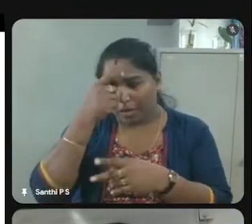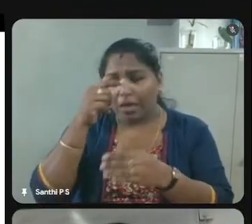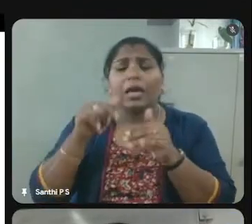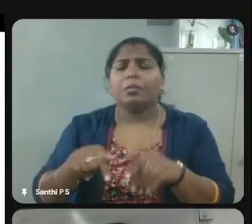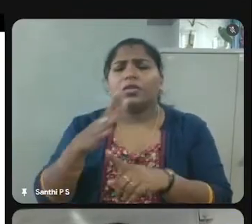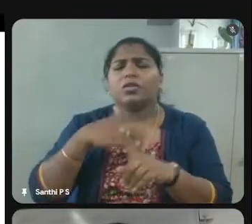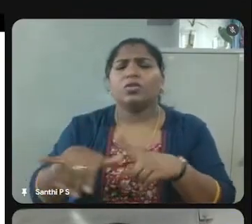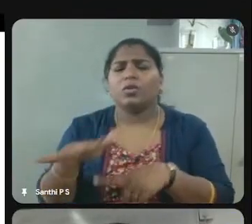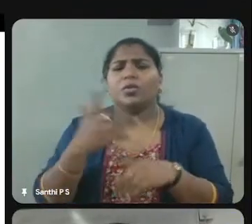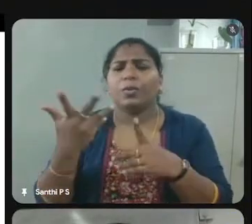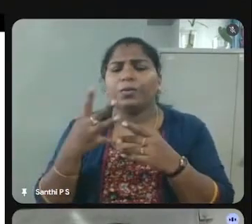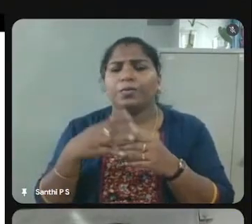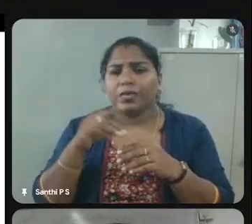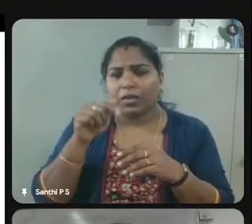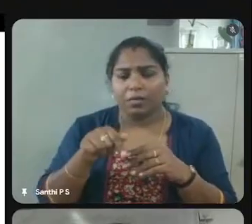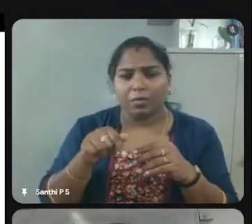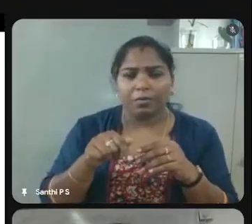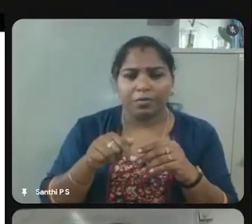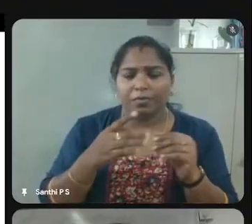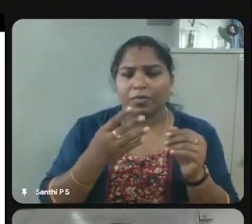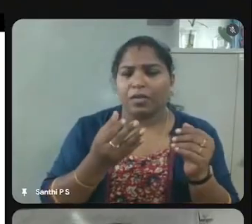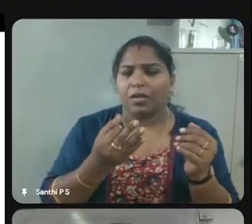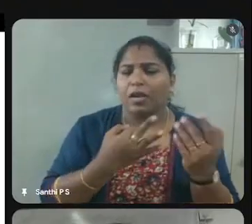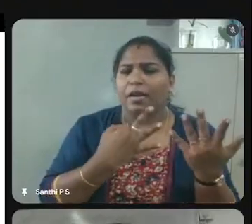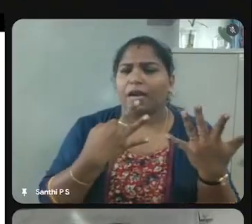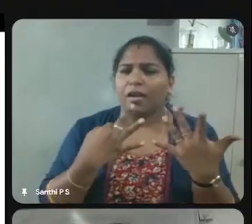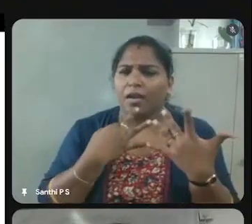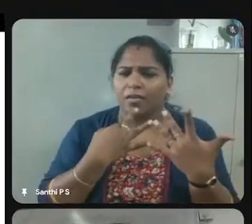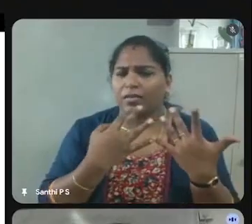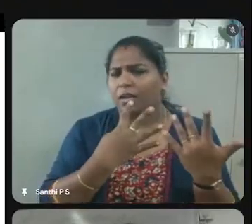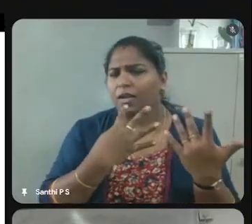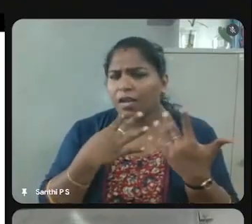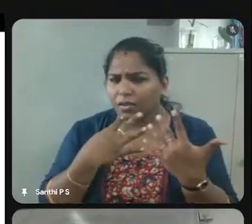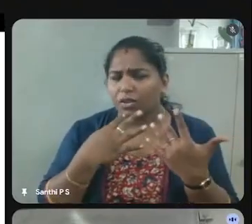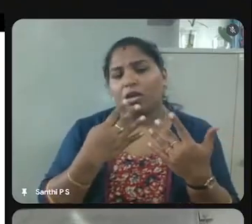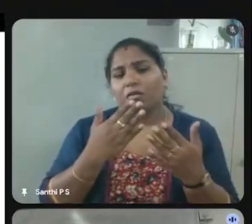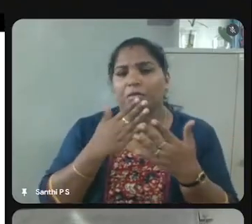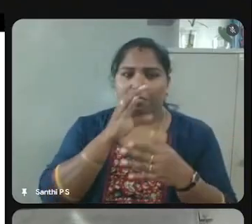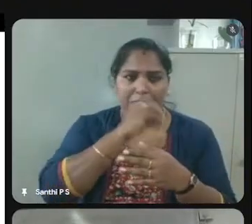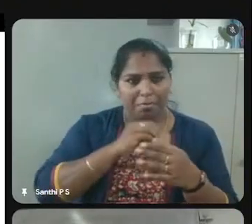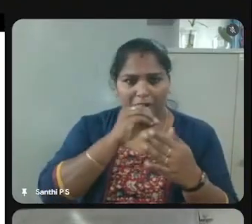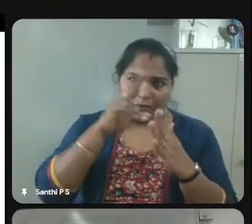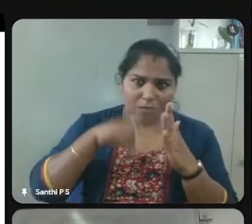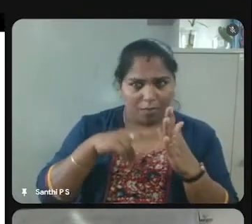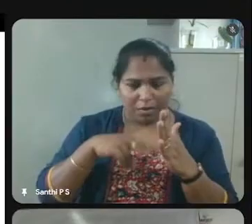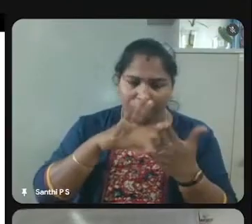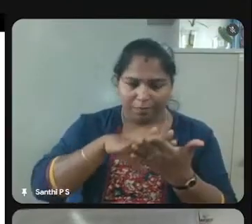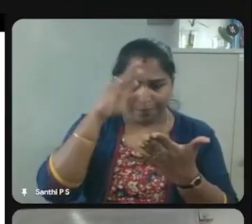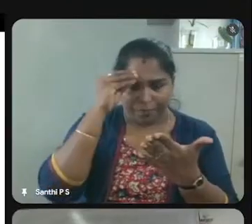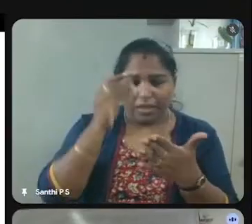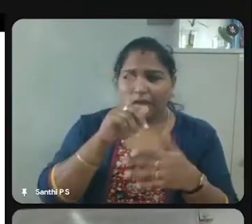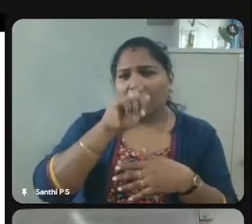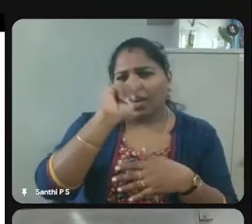വന്ന് അവള് ഒരു 8th 9th കൂടിയാണ് ഓൾമോസ്റ്റ് കുറച്ചൊക്കെ മലയാളം വായിക്കാൻ പഠിച്ചത്. പിന്നെ ഇംഗ്ലീഷ്